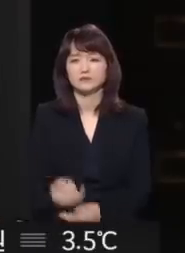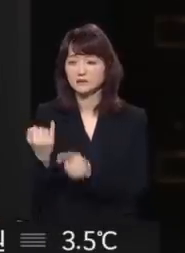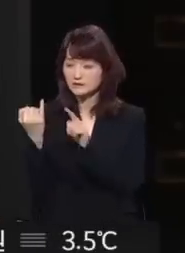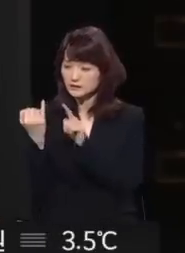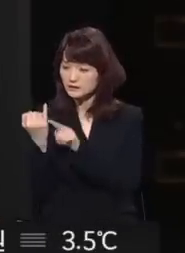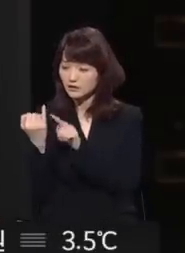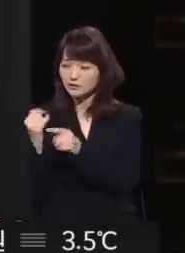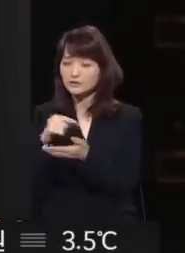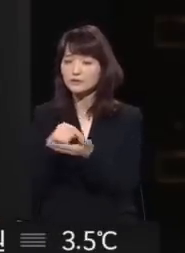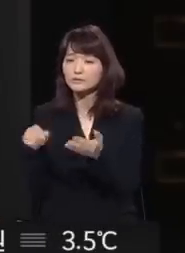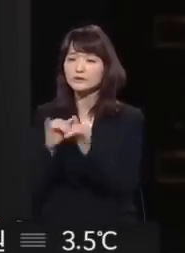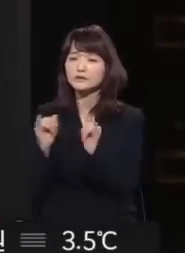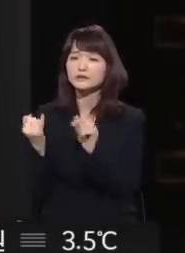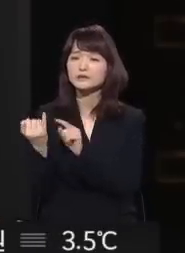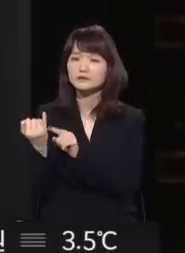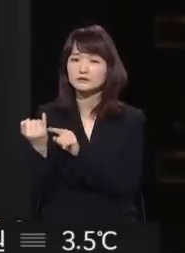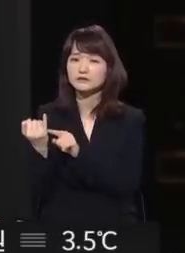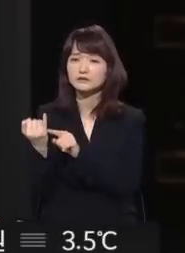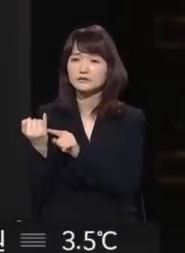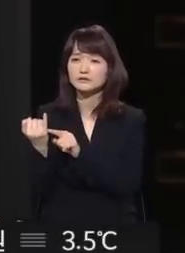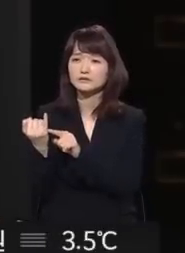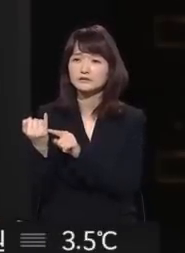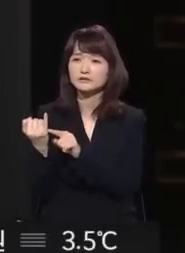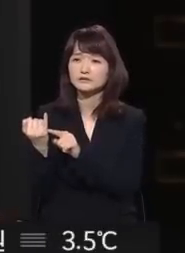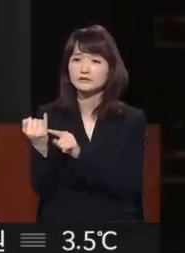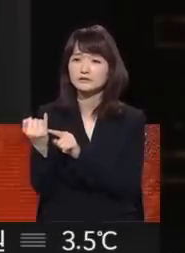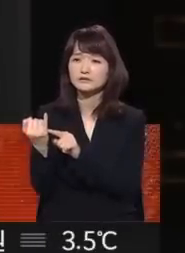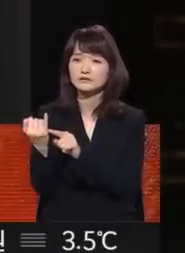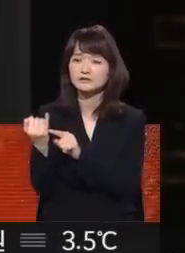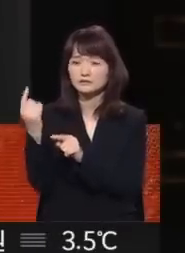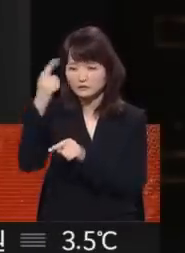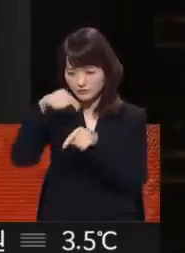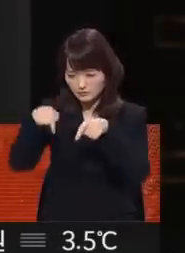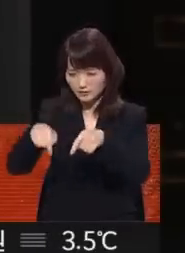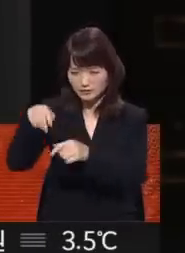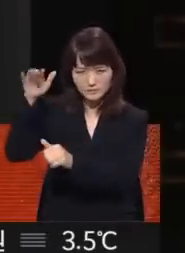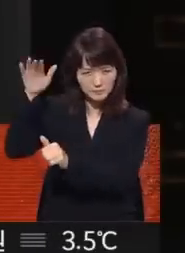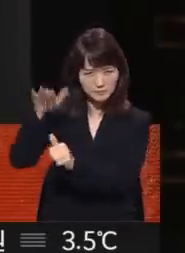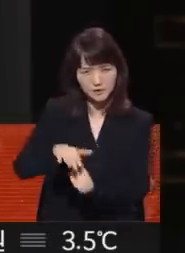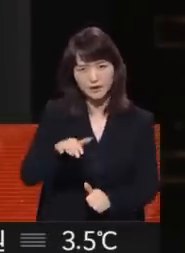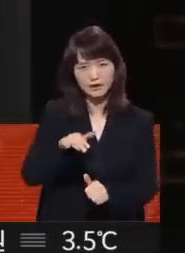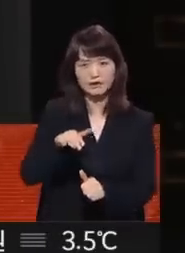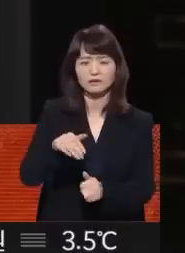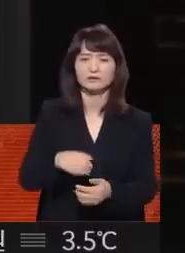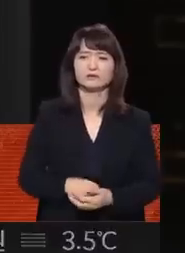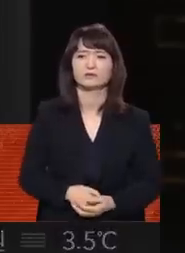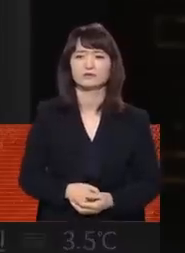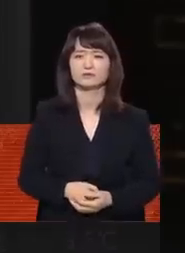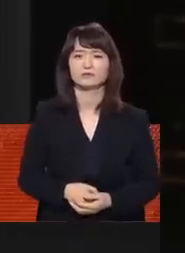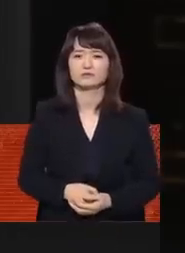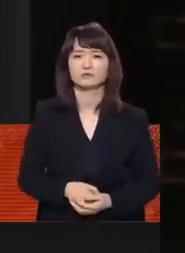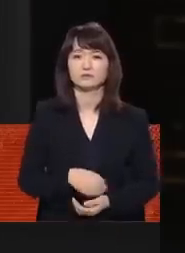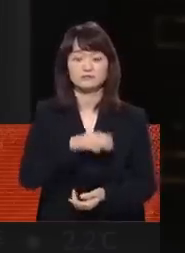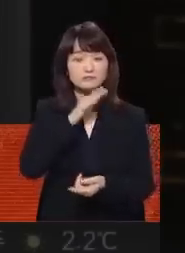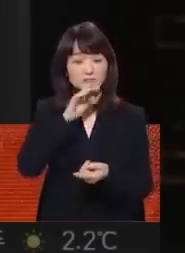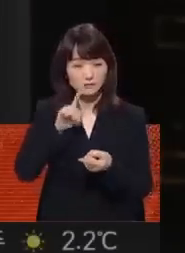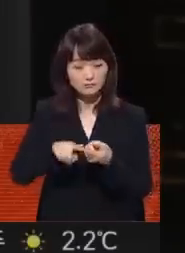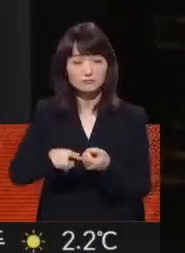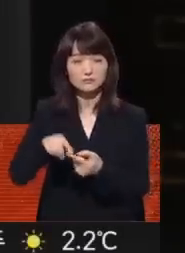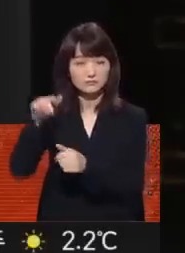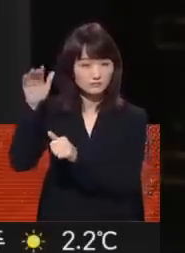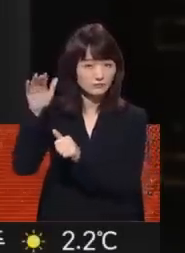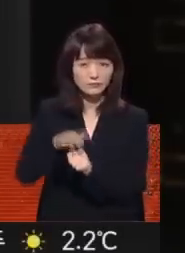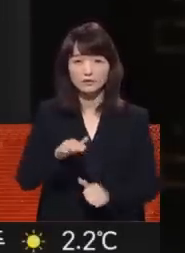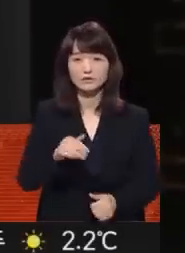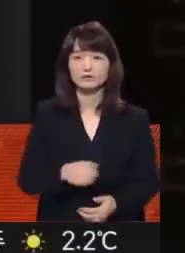그러니까 피해 여성은 떨어졌습니다 낙방 했어요 당연히 아 그러니까